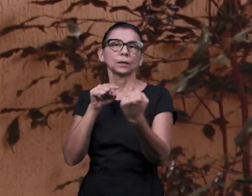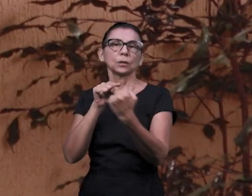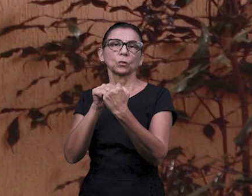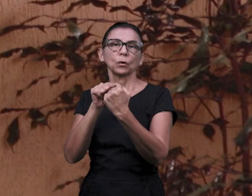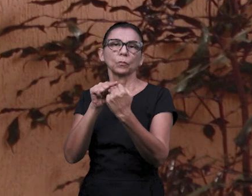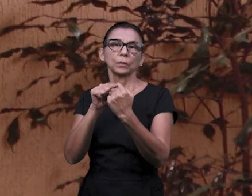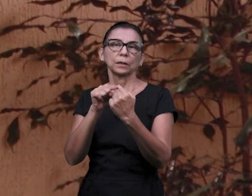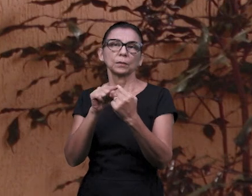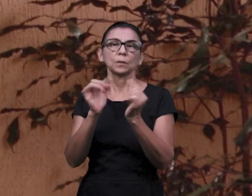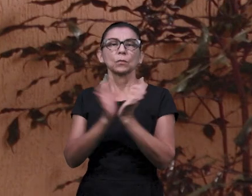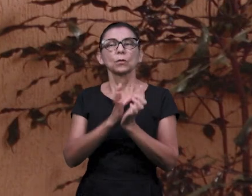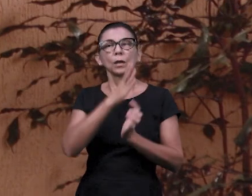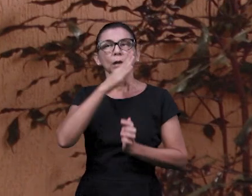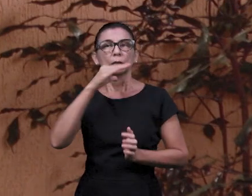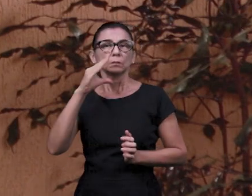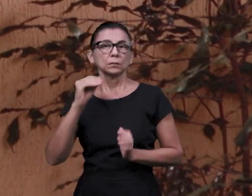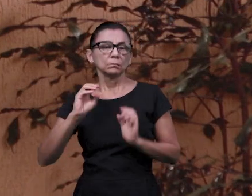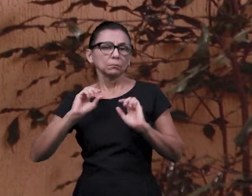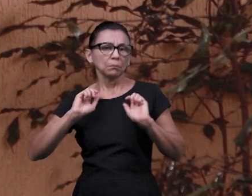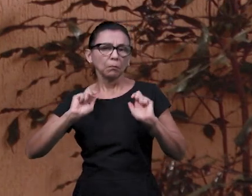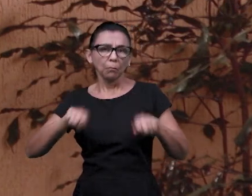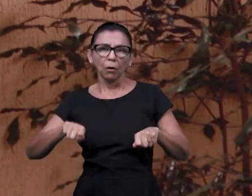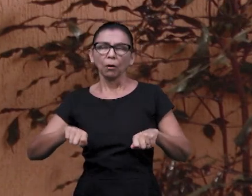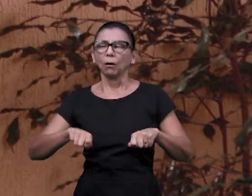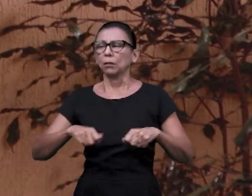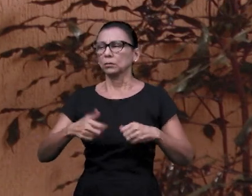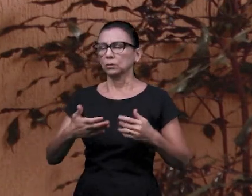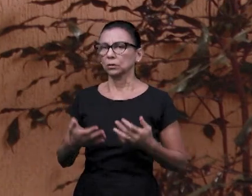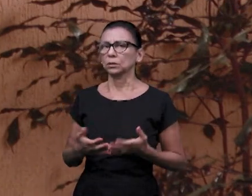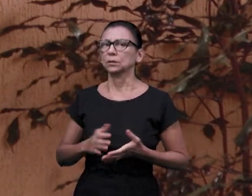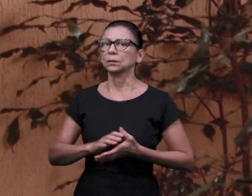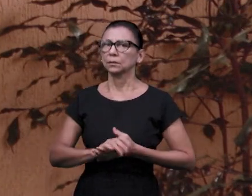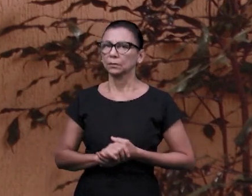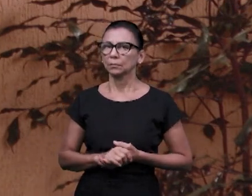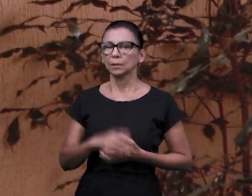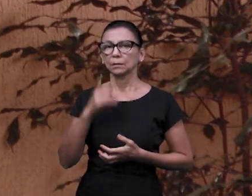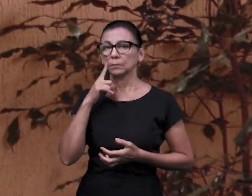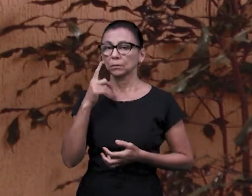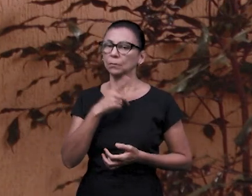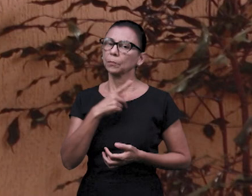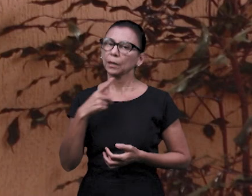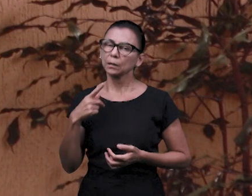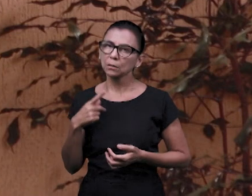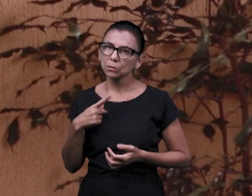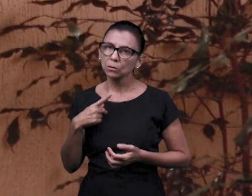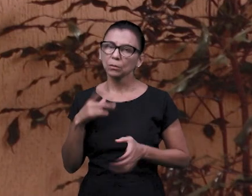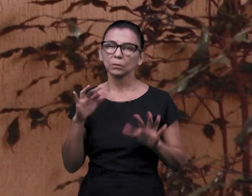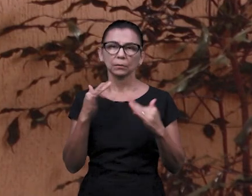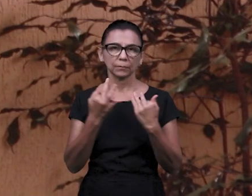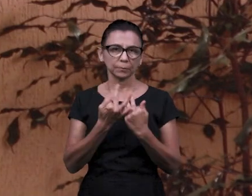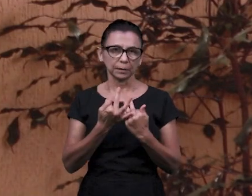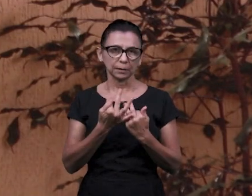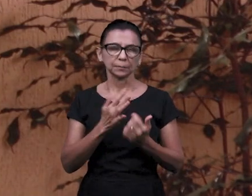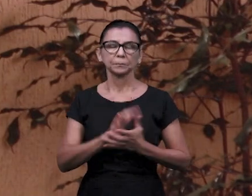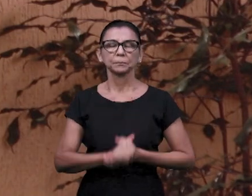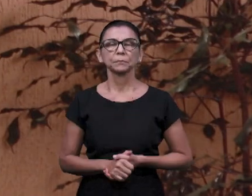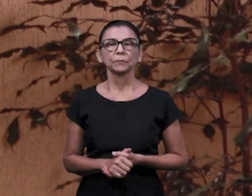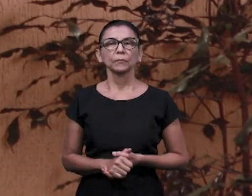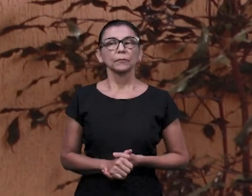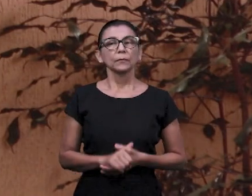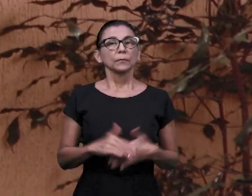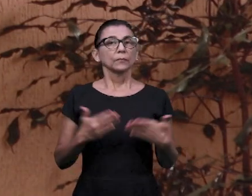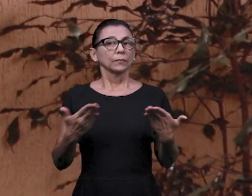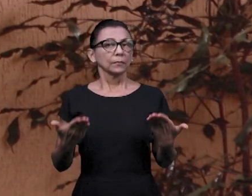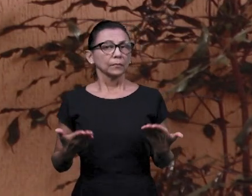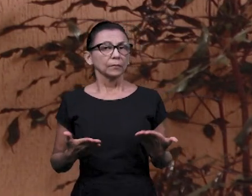peut participer à la classe des adolescents une fois que cela est à l'accord du pasteur et des parents de cet